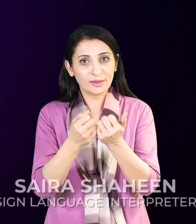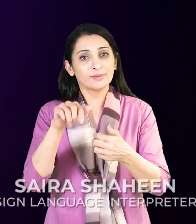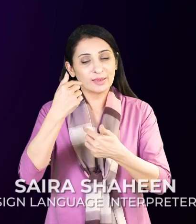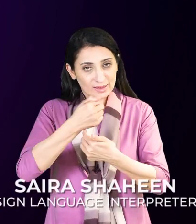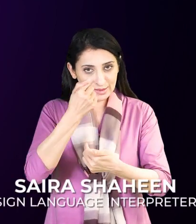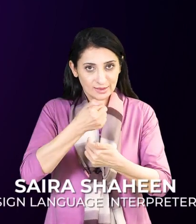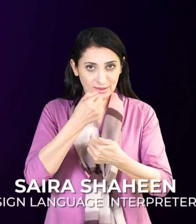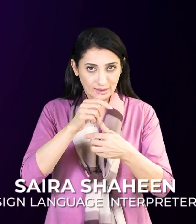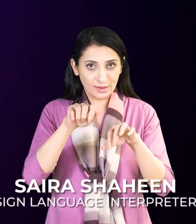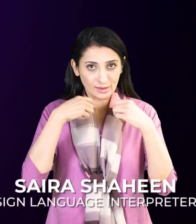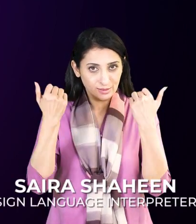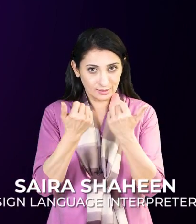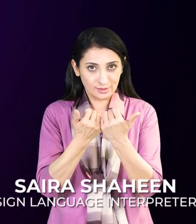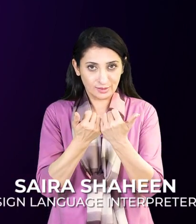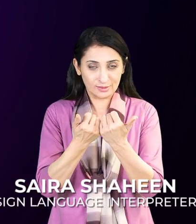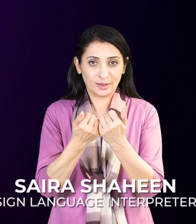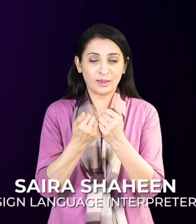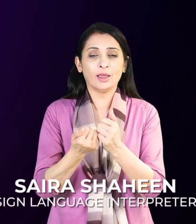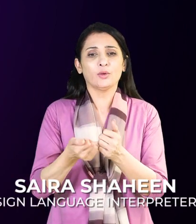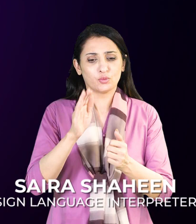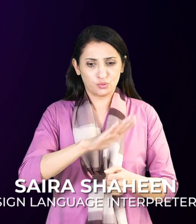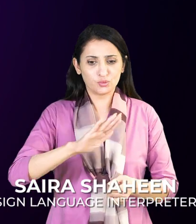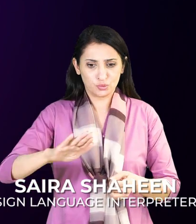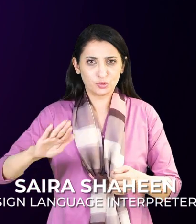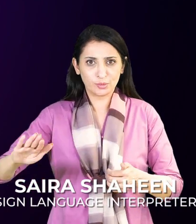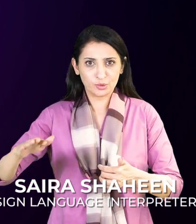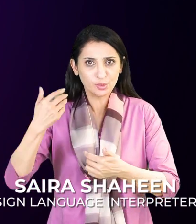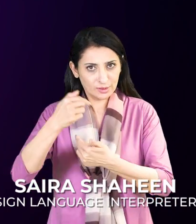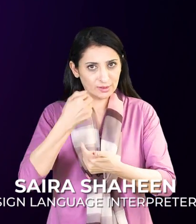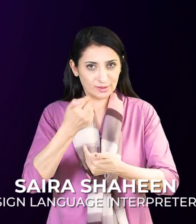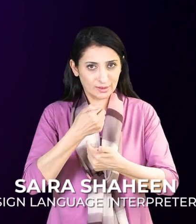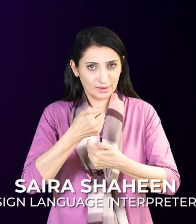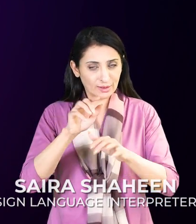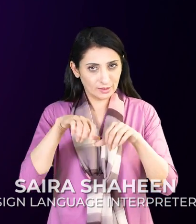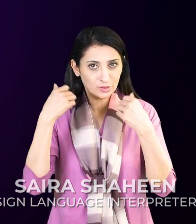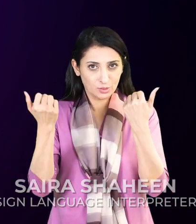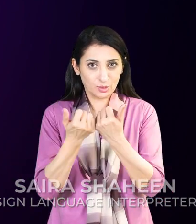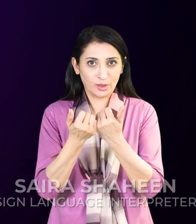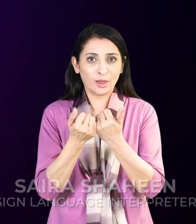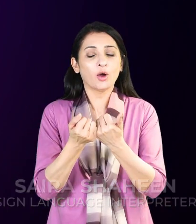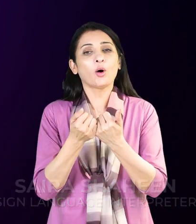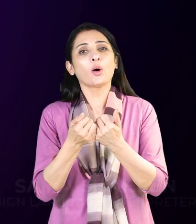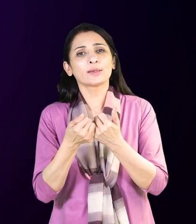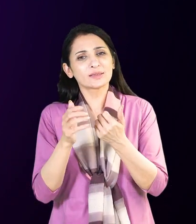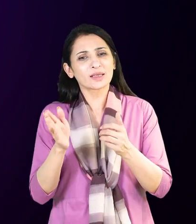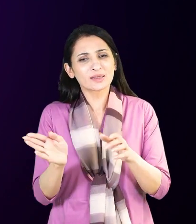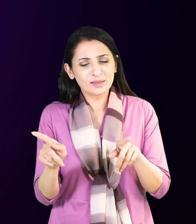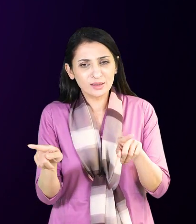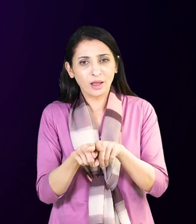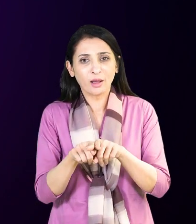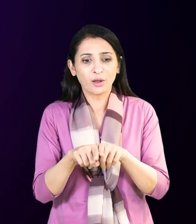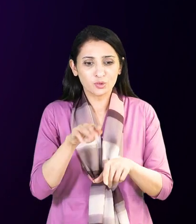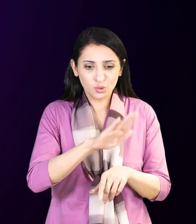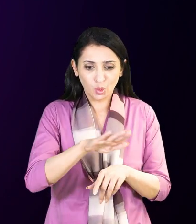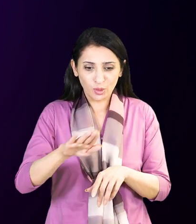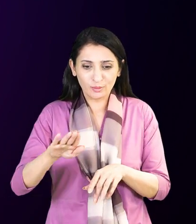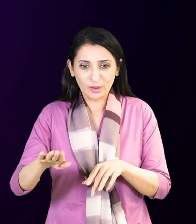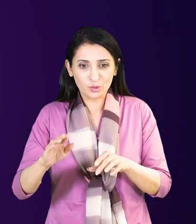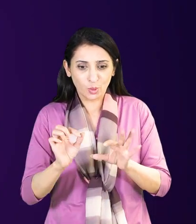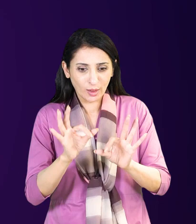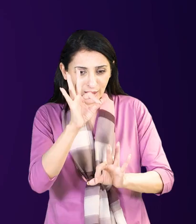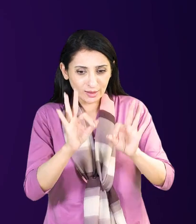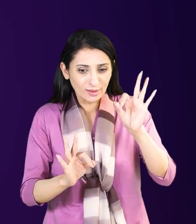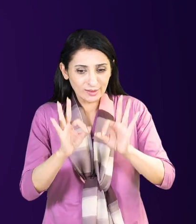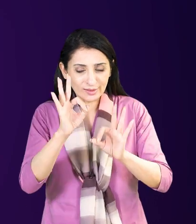basically. It's a preparatory for young ones and also it's a daycare भी है